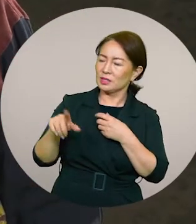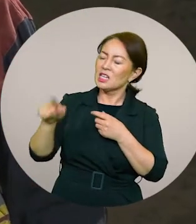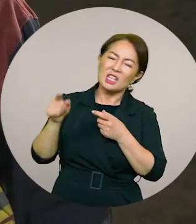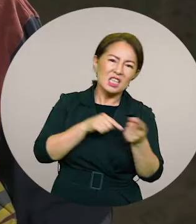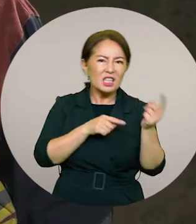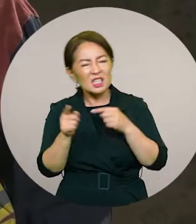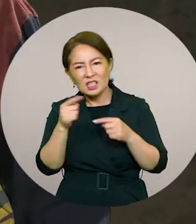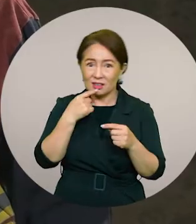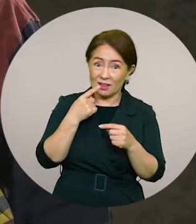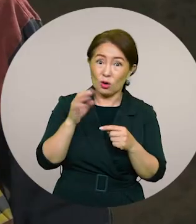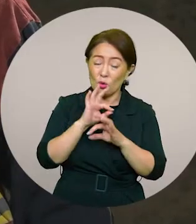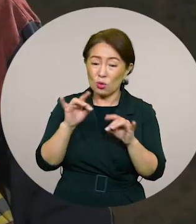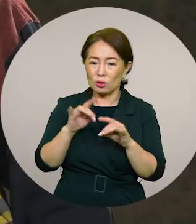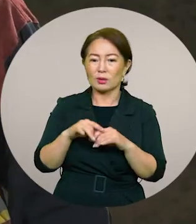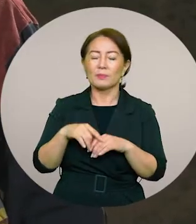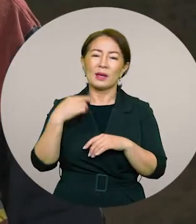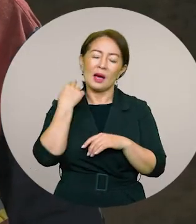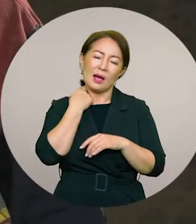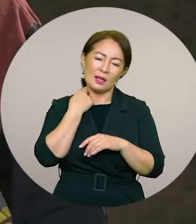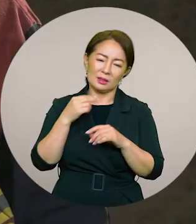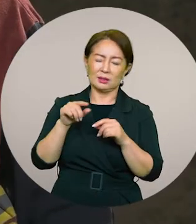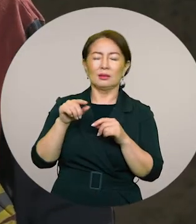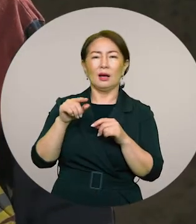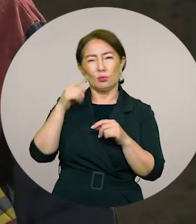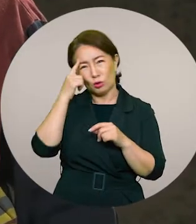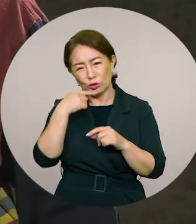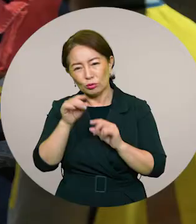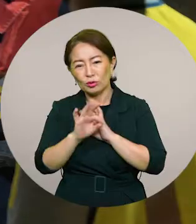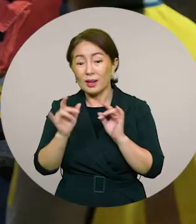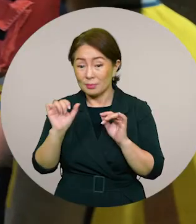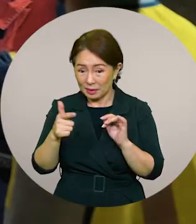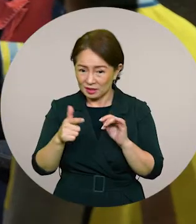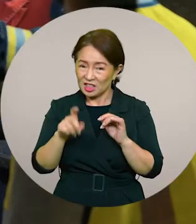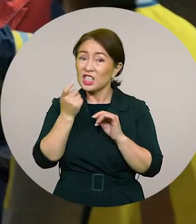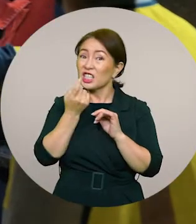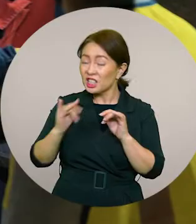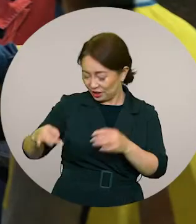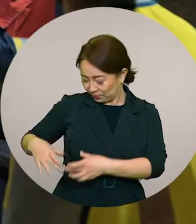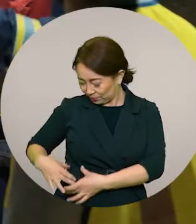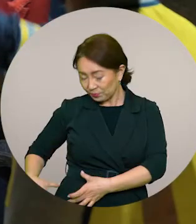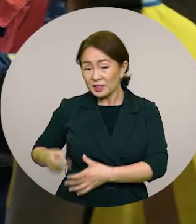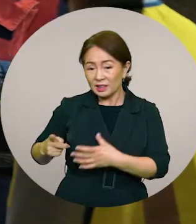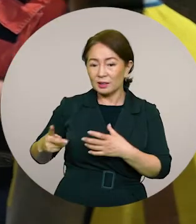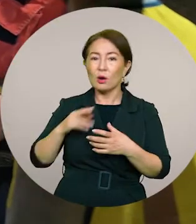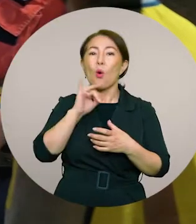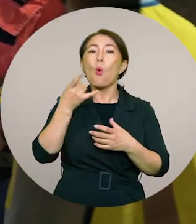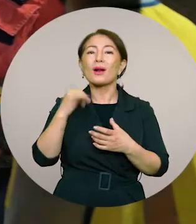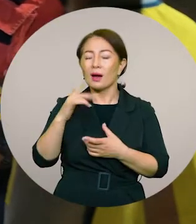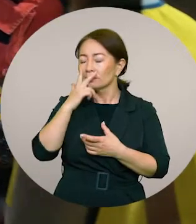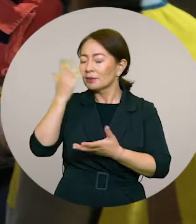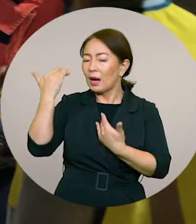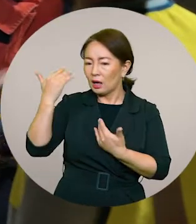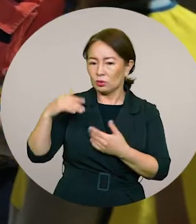хий гэж янз янзаар нэлээд байгаа. Англиар бол stage gas гэж нэрлэдэг байгаа тий. За тэр хий бол одоо юу гэх юм уурхаа агарч удаар ингээд засчихдаг